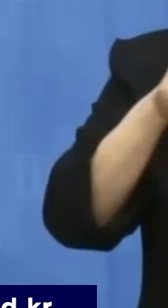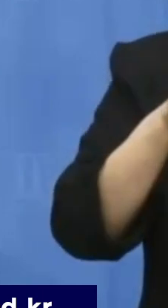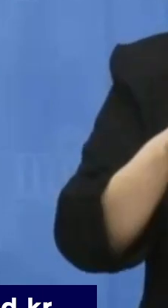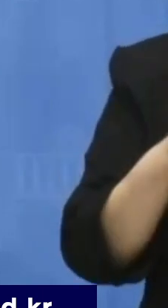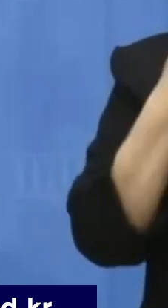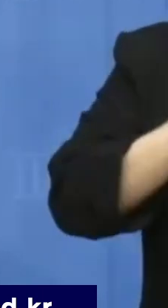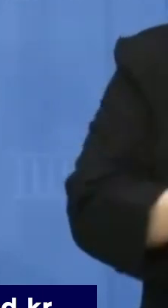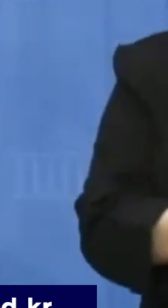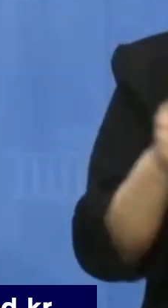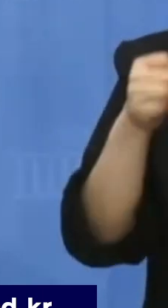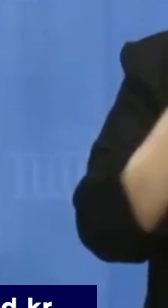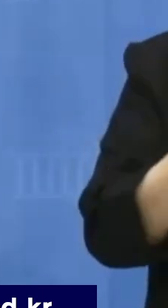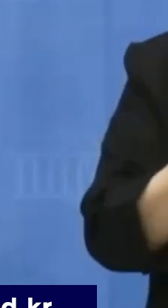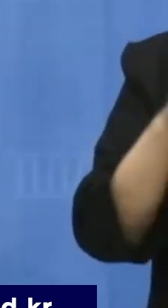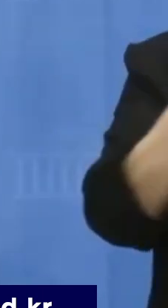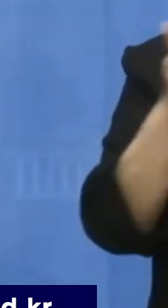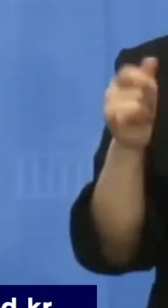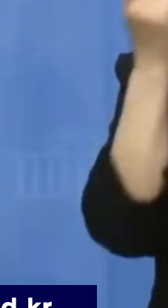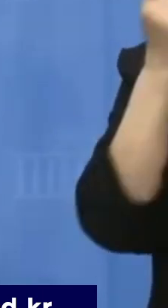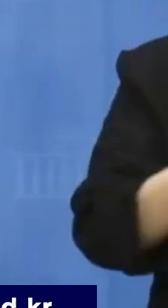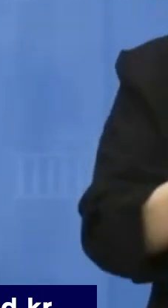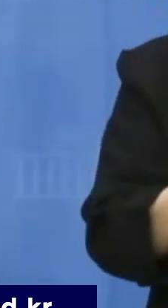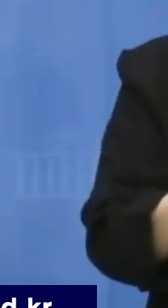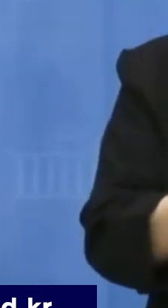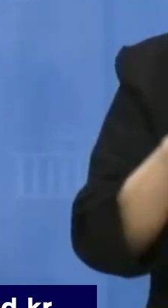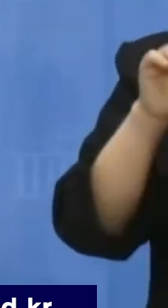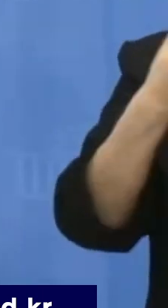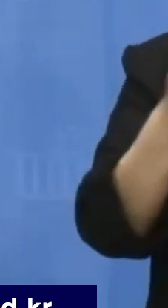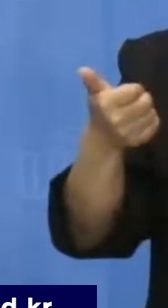또다시 국민 갈라치기에 열을 올리고 있습니다.